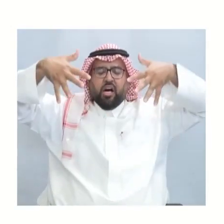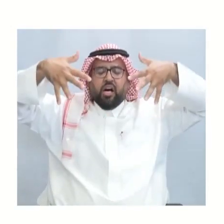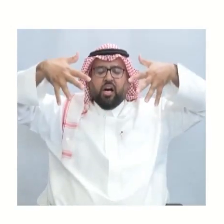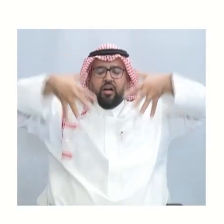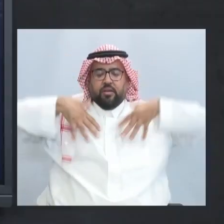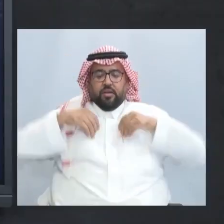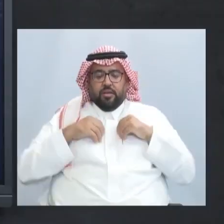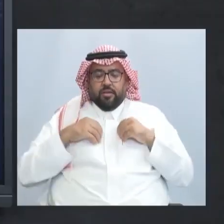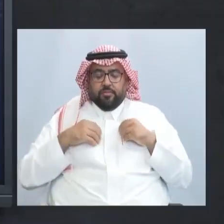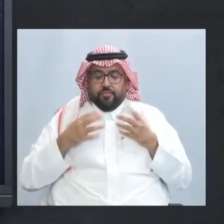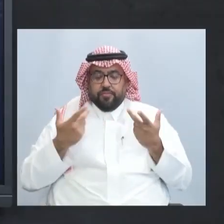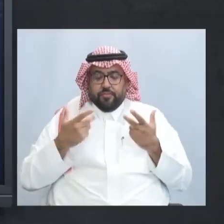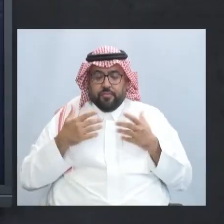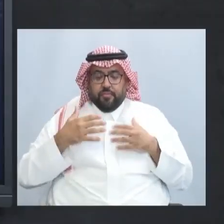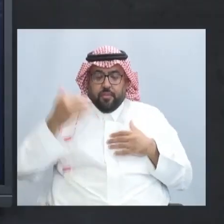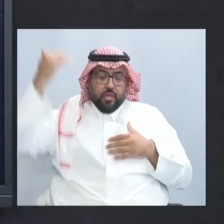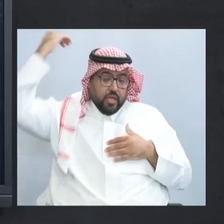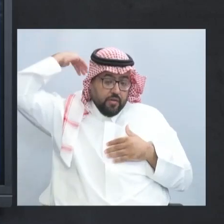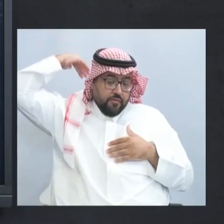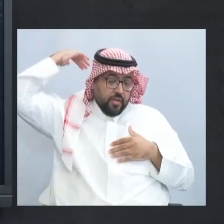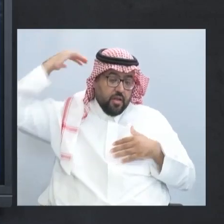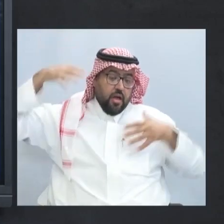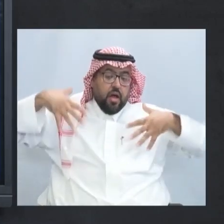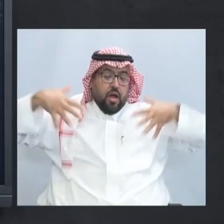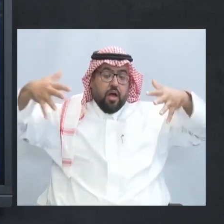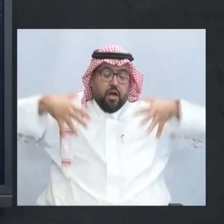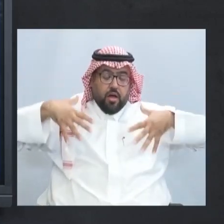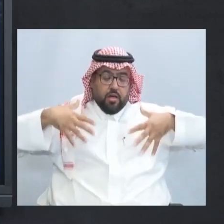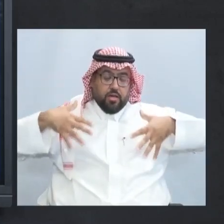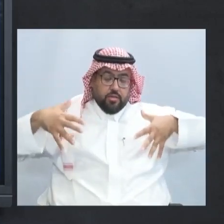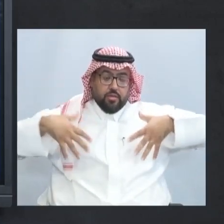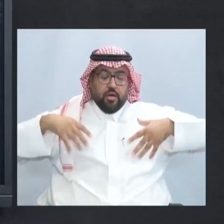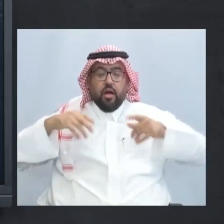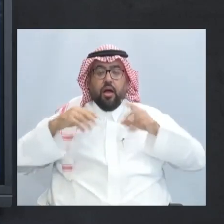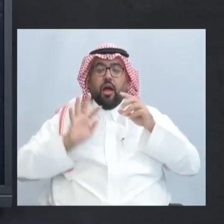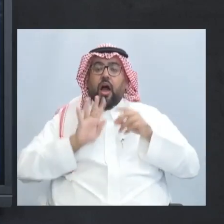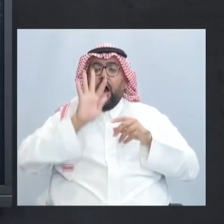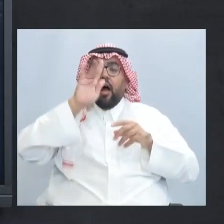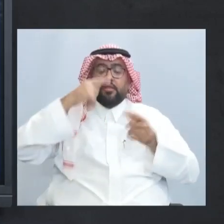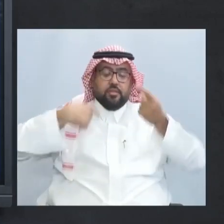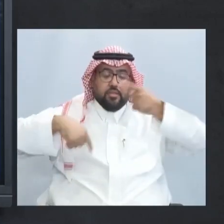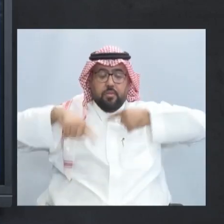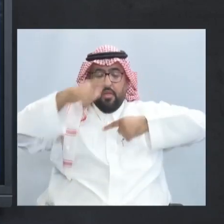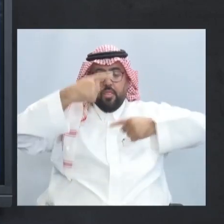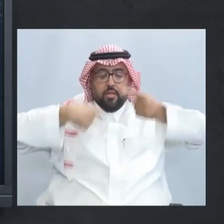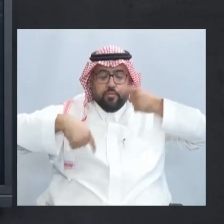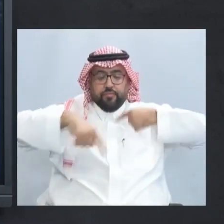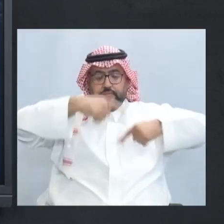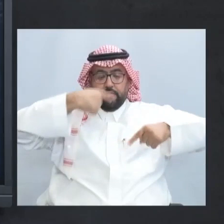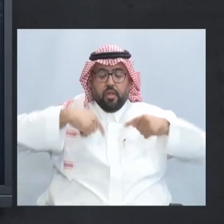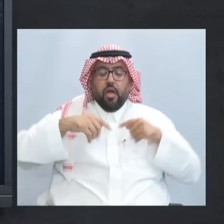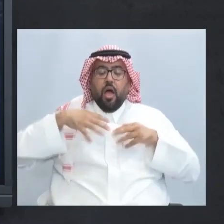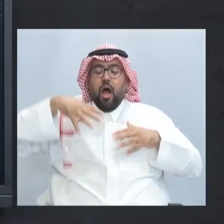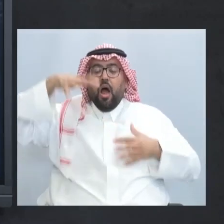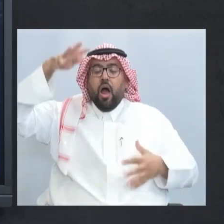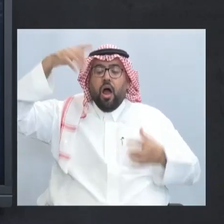يندفع الهواء من الاكياس الهوائيه الخلفيه الى الرئتين تحدث تعمليه تبادل الغازات والهواء الموجود في الاكياس الهوائيه